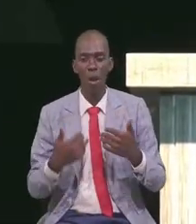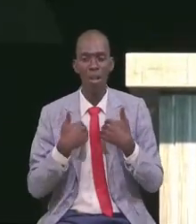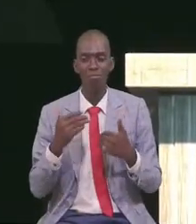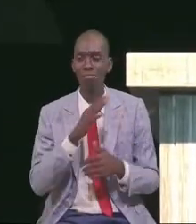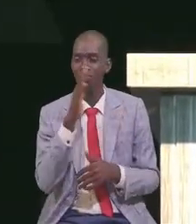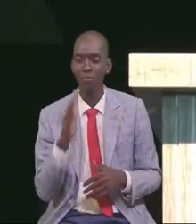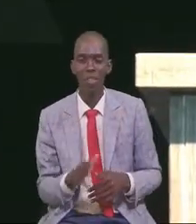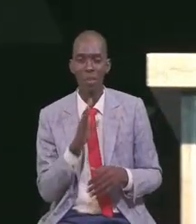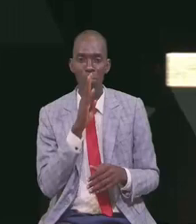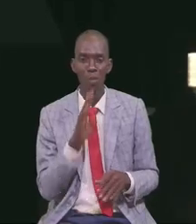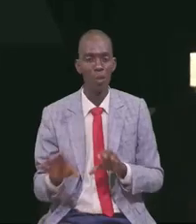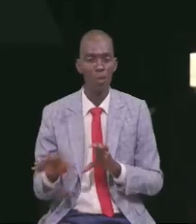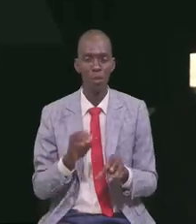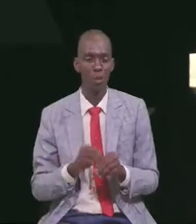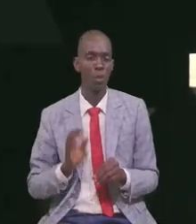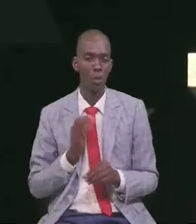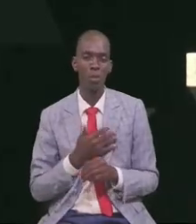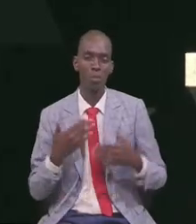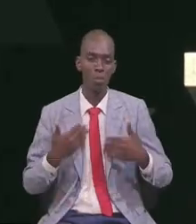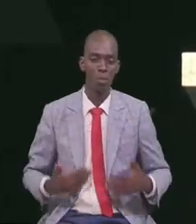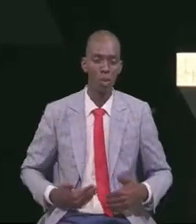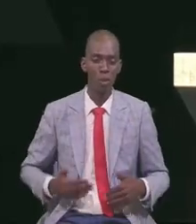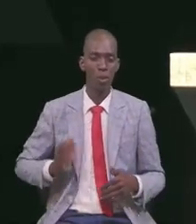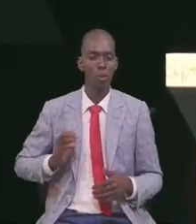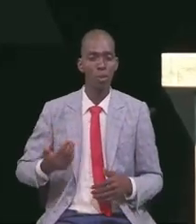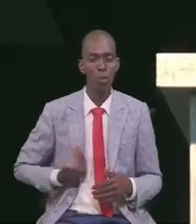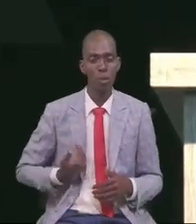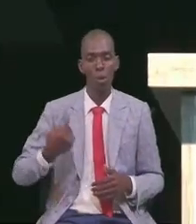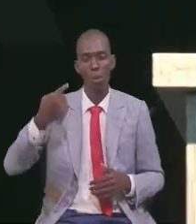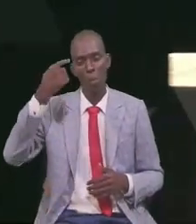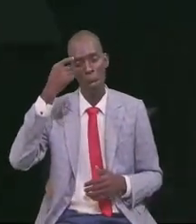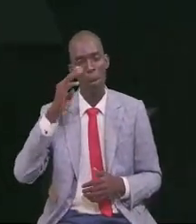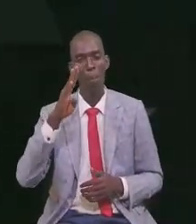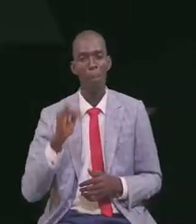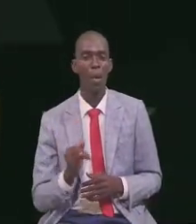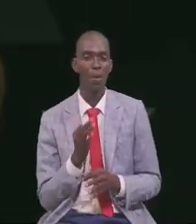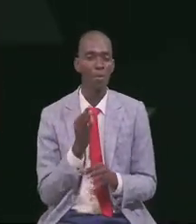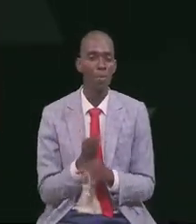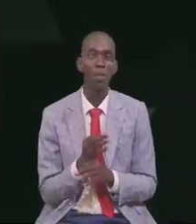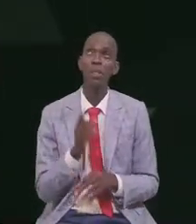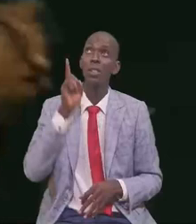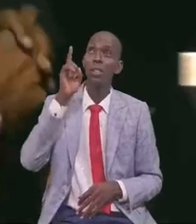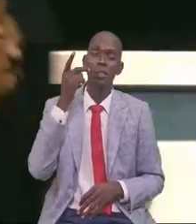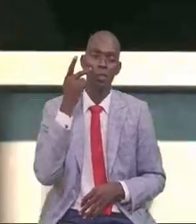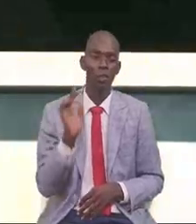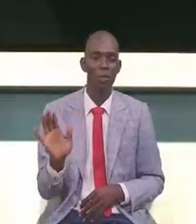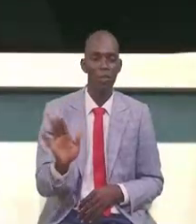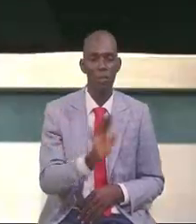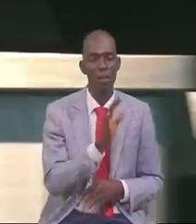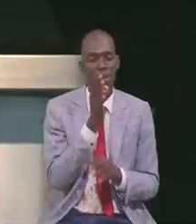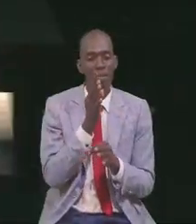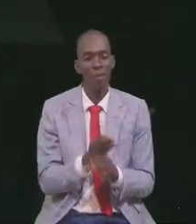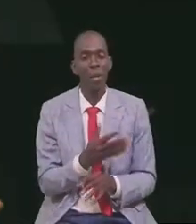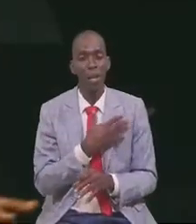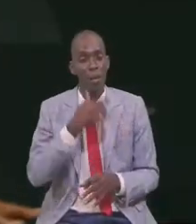dans notre corps, dans notre âme, dans notre pensée? C'est par la foi. Il a vu leur foi. Et parce que la